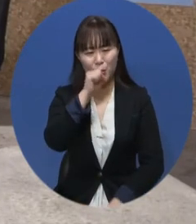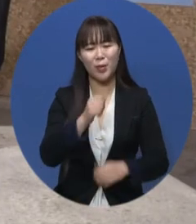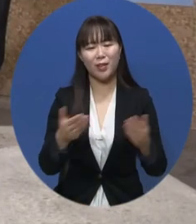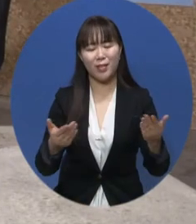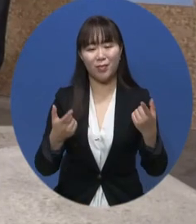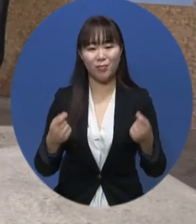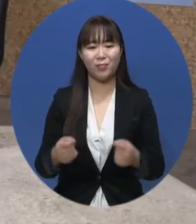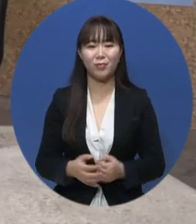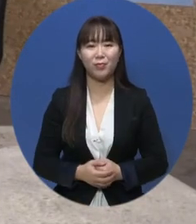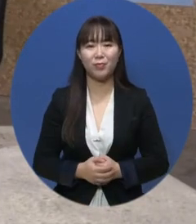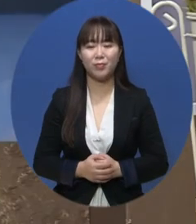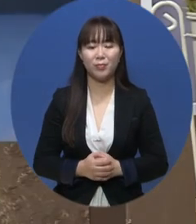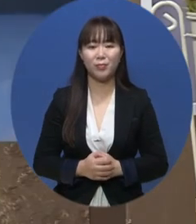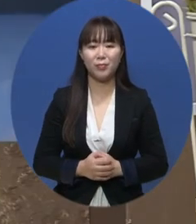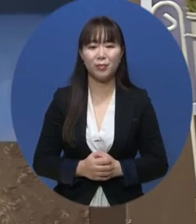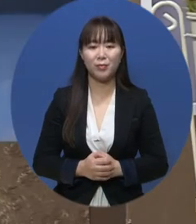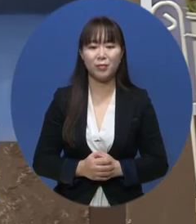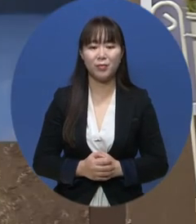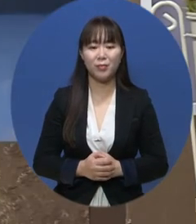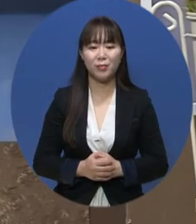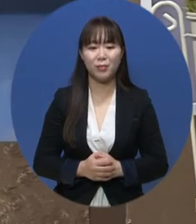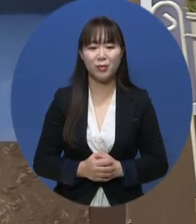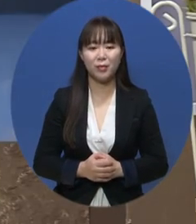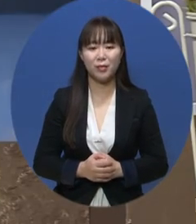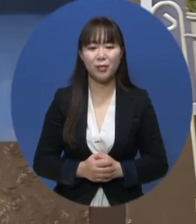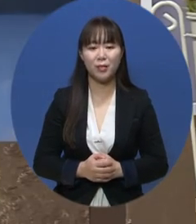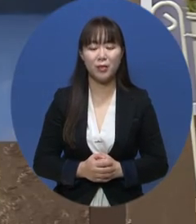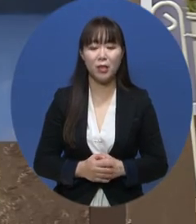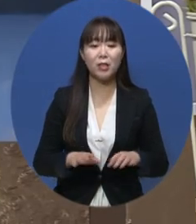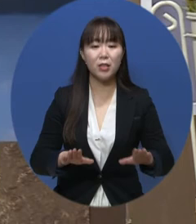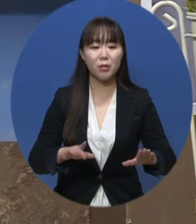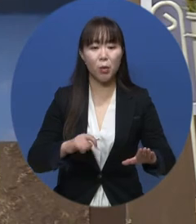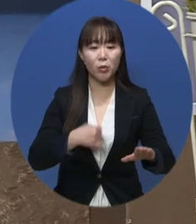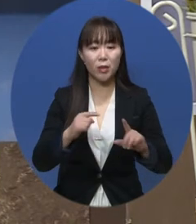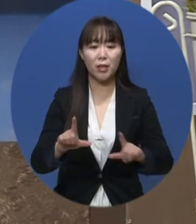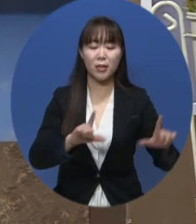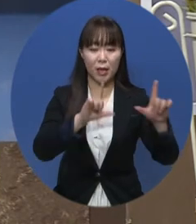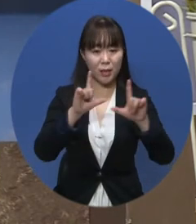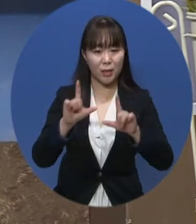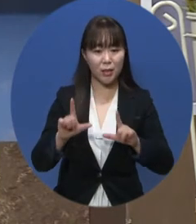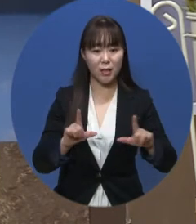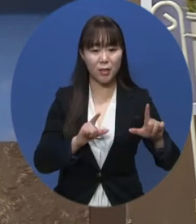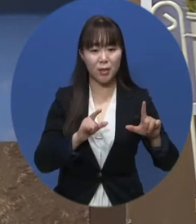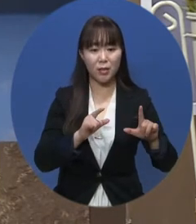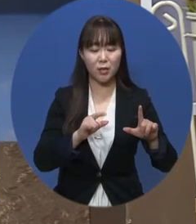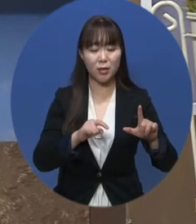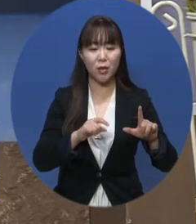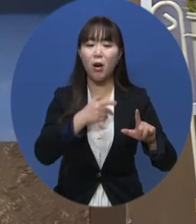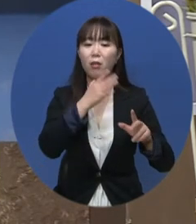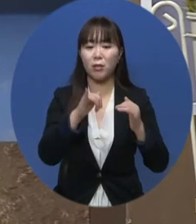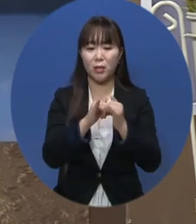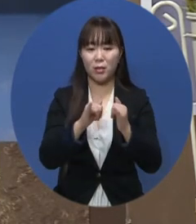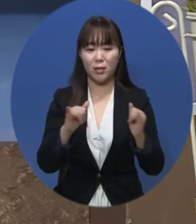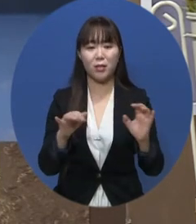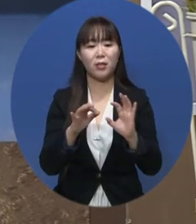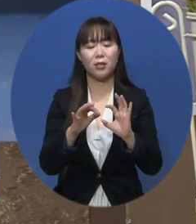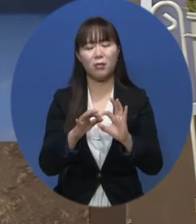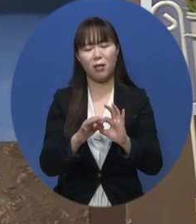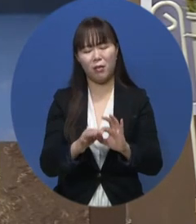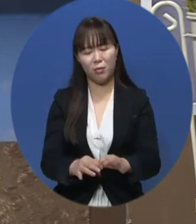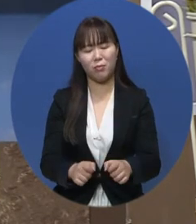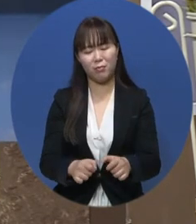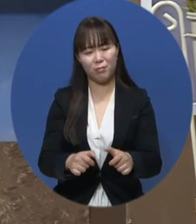예. 예, 그리고 이제 또 질문을 바꿔보면 현재 홀로 살고 있는 네네. 독거